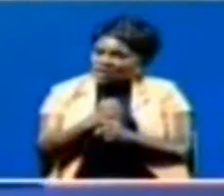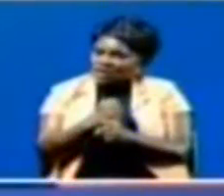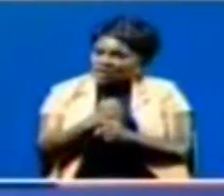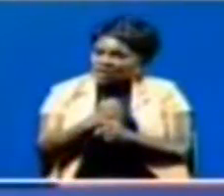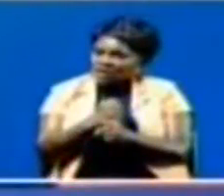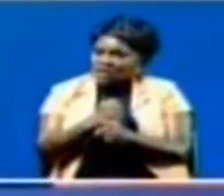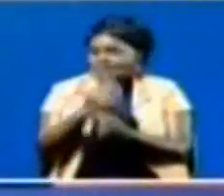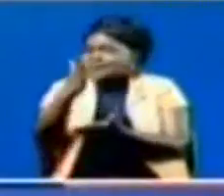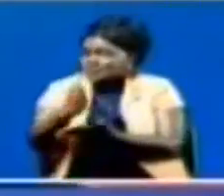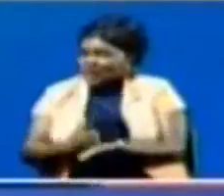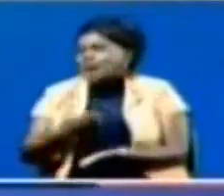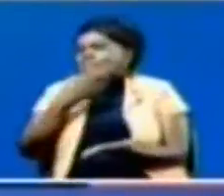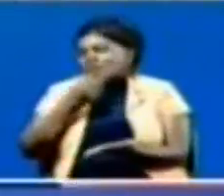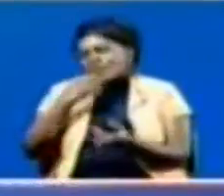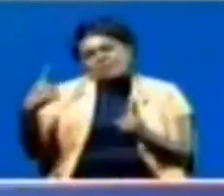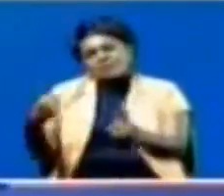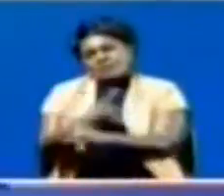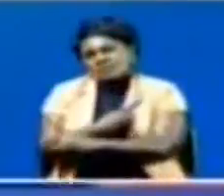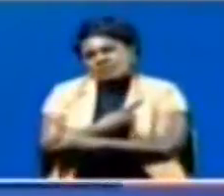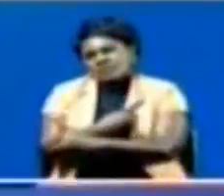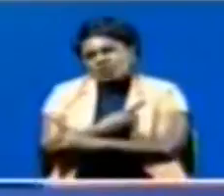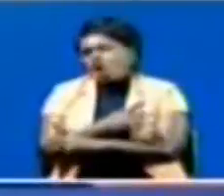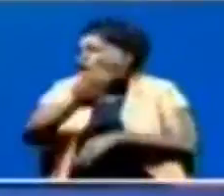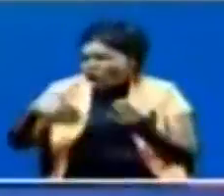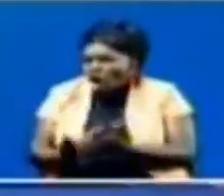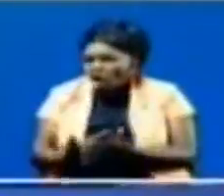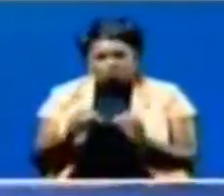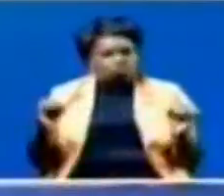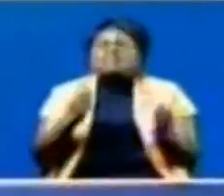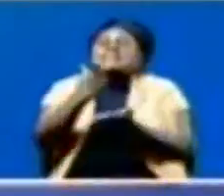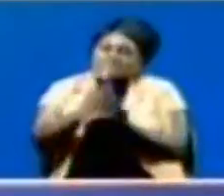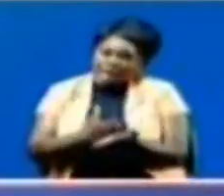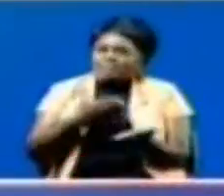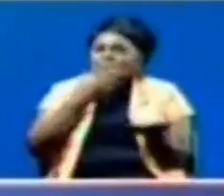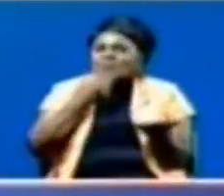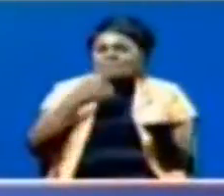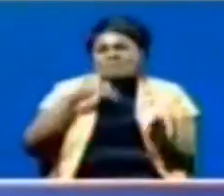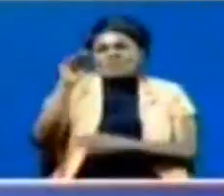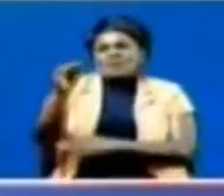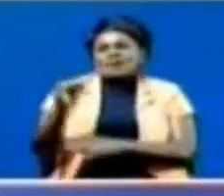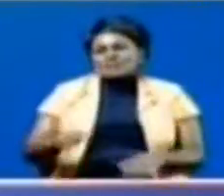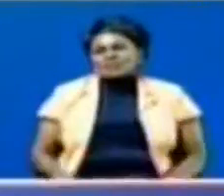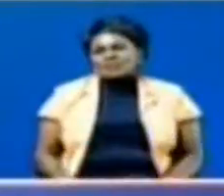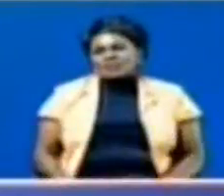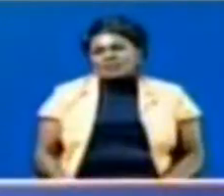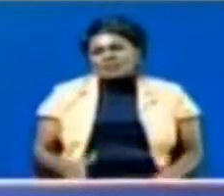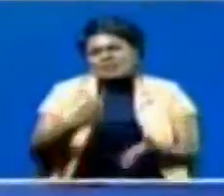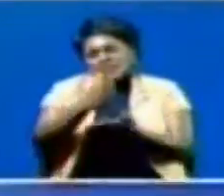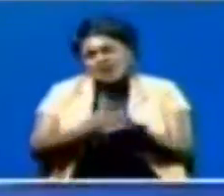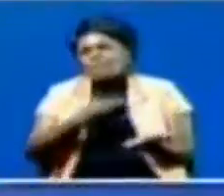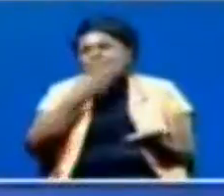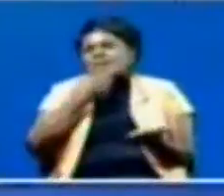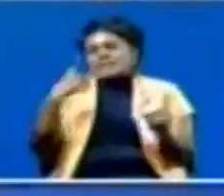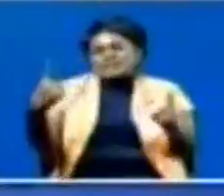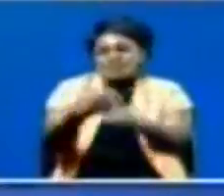mafanya maanake kuna wanaume wengine wafanya tofauti kisema mafanya ni kama wote sema baadhi yeye babu ngoja nikuulize swali kwa sababu umesema kwa baadhi na wanaume wengine